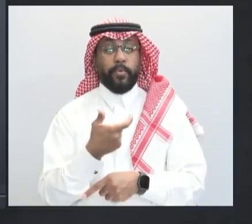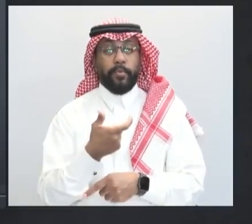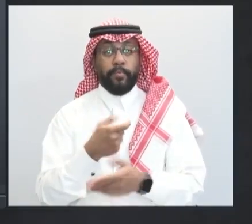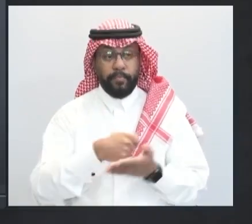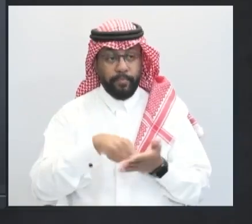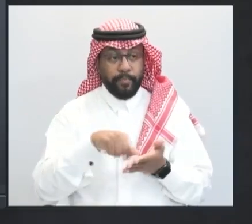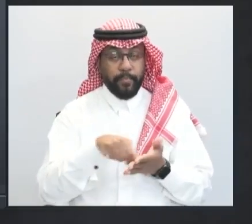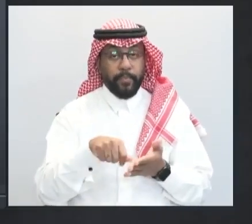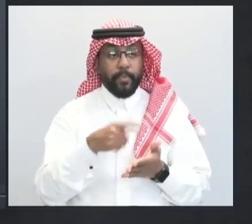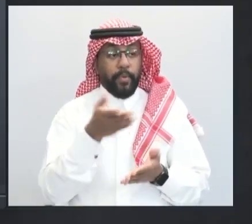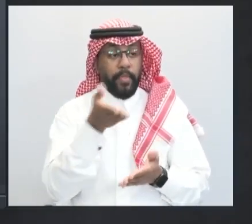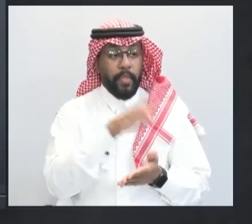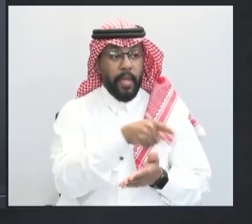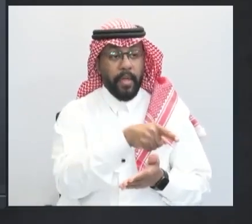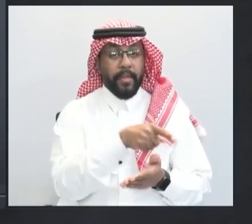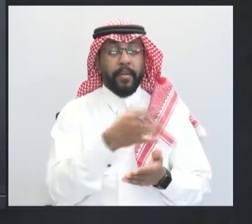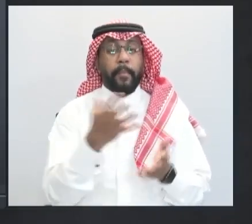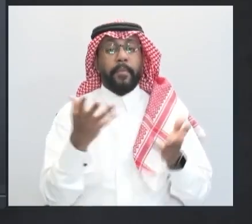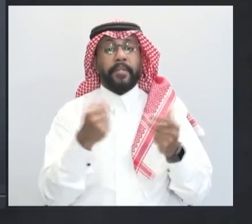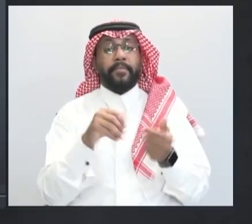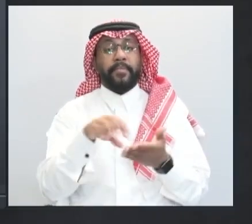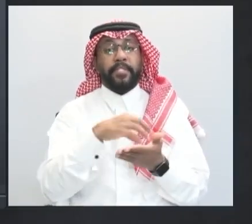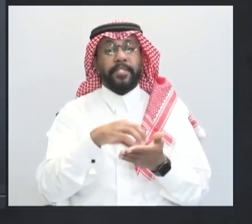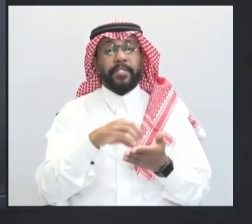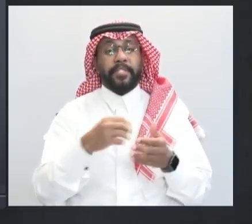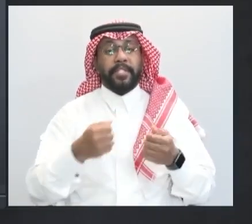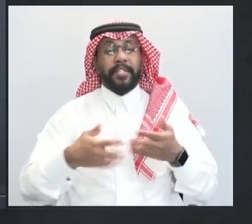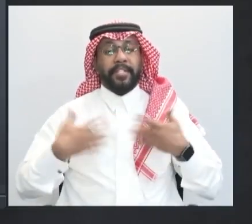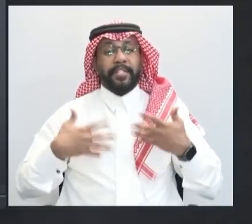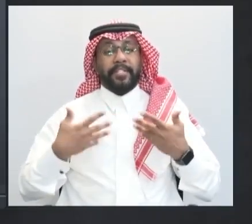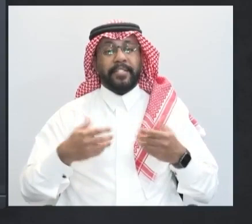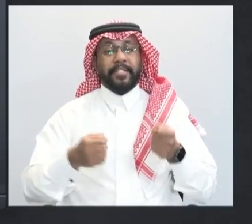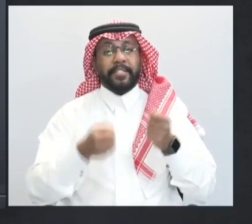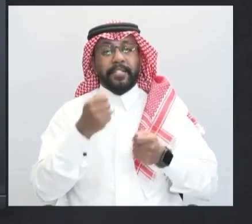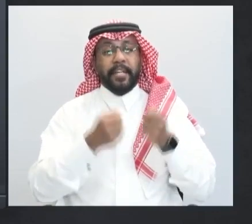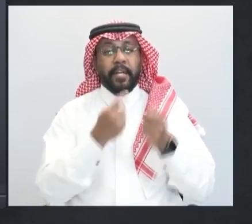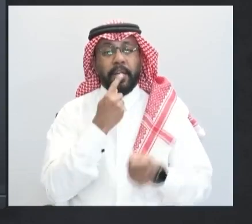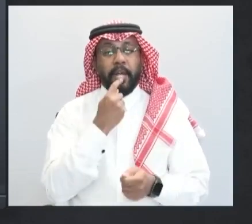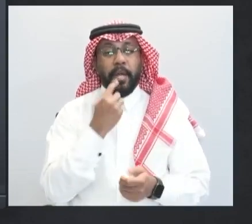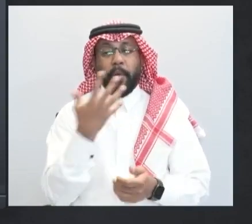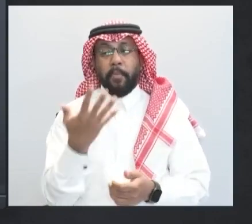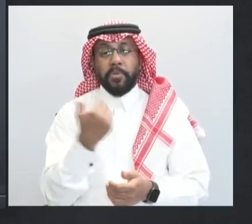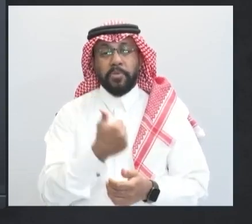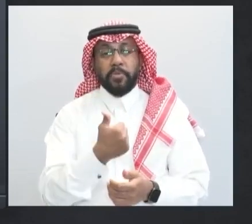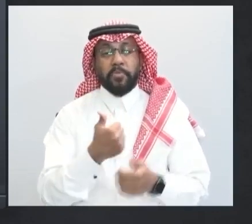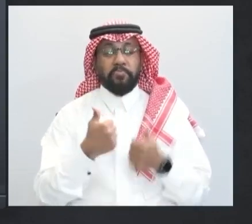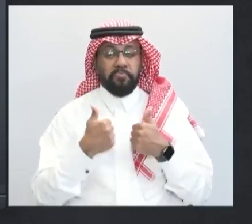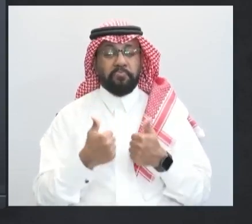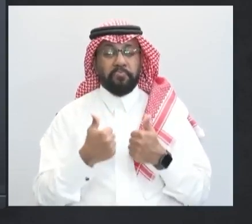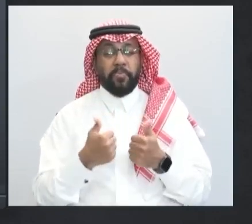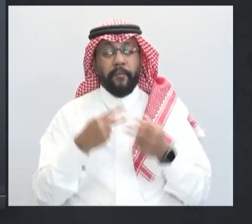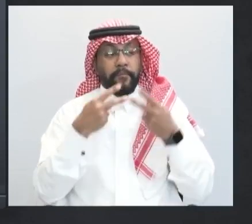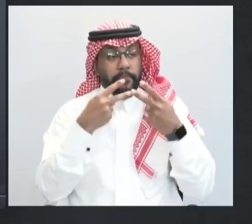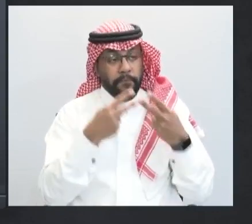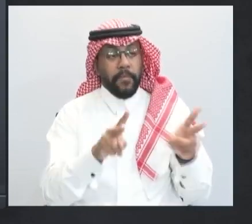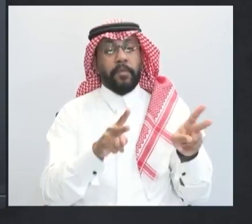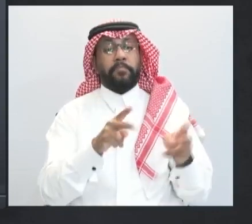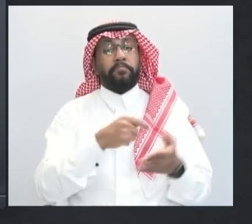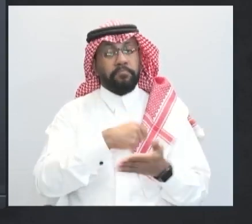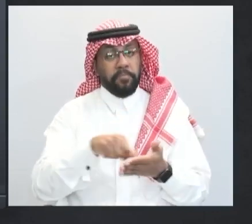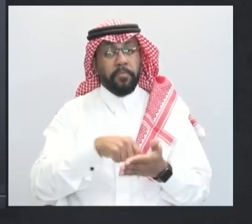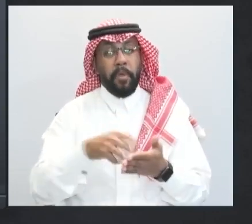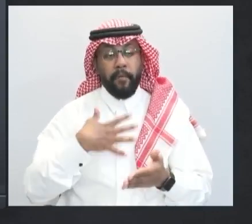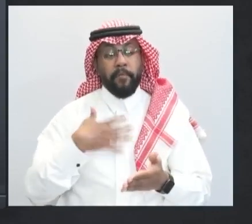وقيمه الشيء المبين في هذه الصوره هو 65 ريالا اذا نقول نعم لماذا